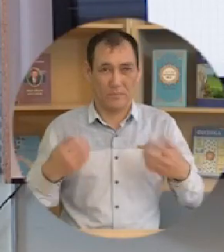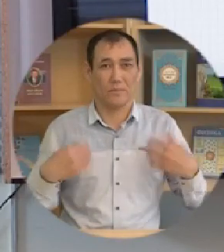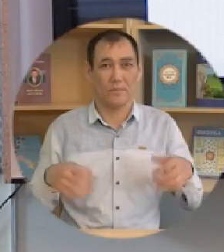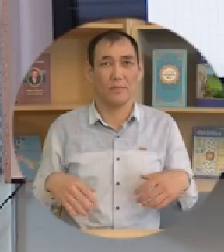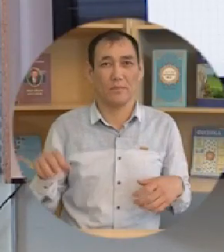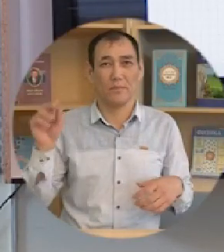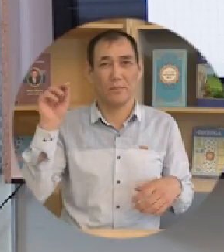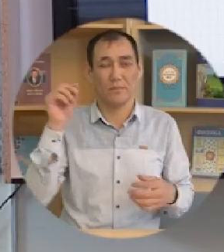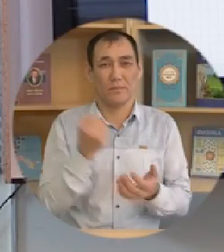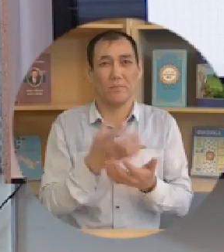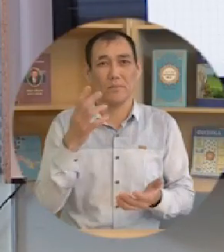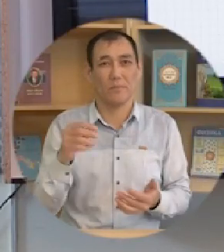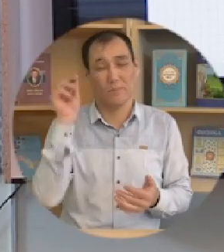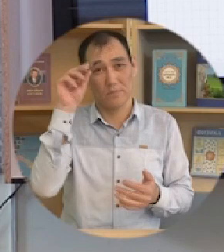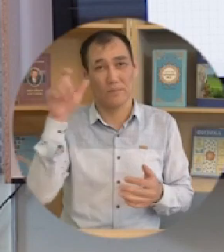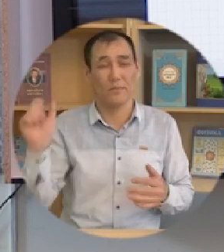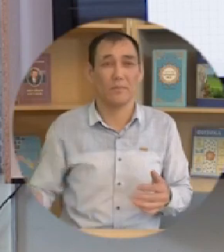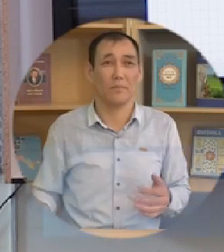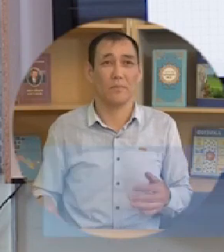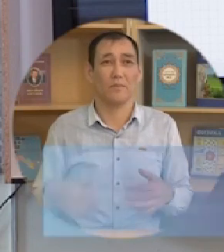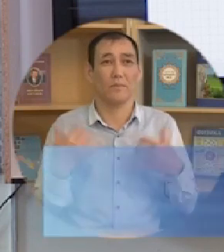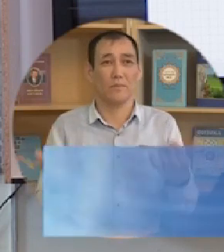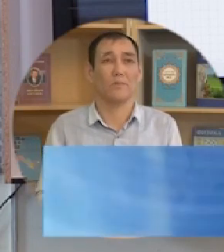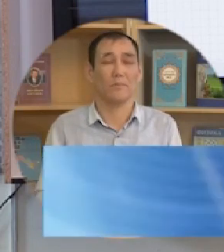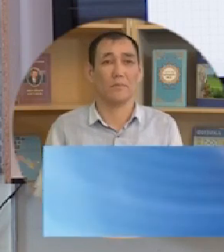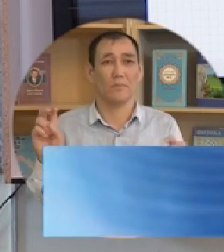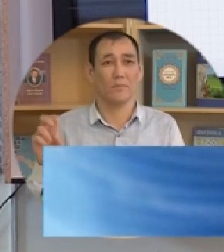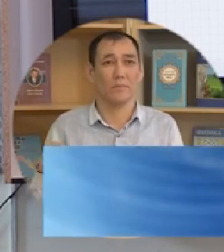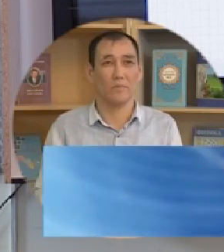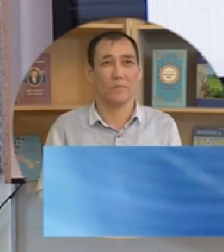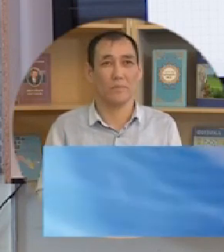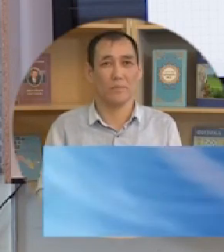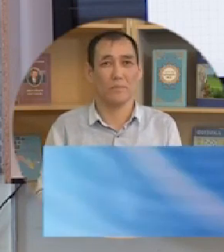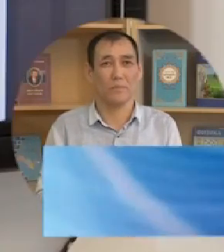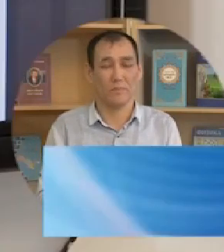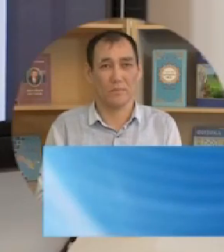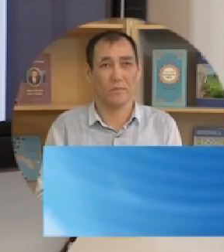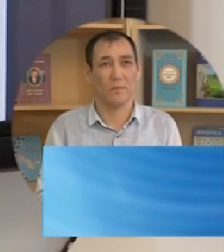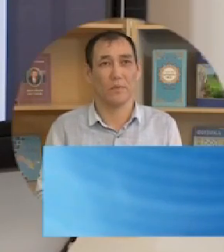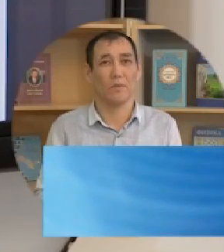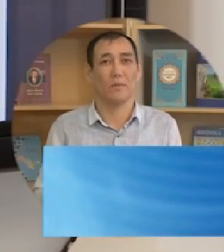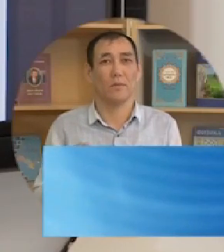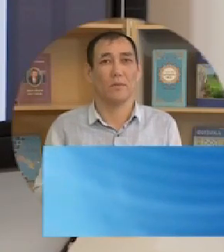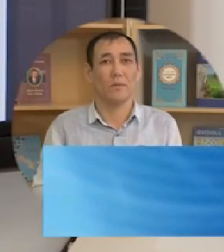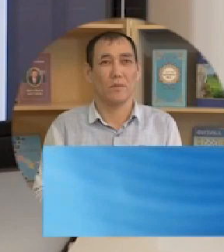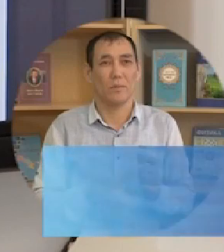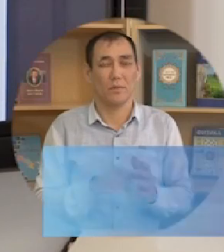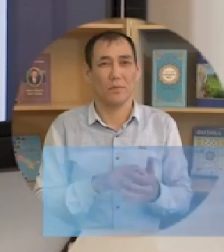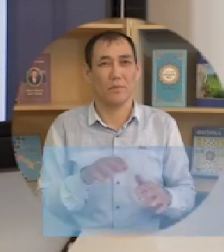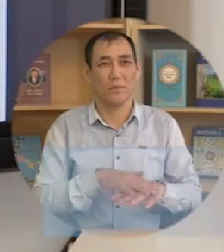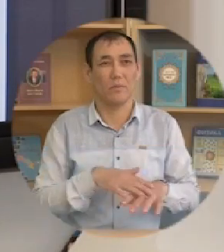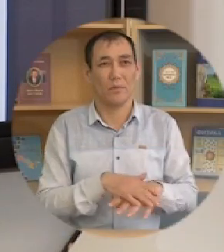Ассалому алейкум, азиз оқушылар. Бүгін сіздер менен 8-ші класс алгебра пәнінен квадрат теңдемелер